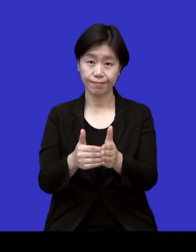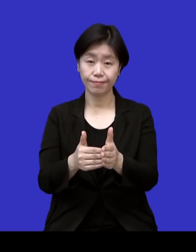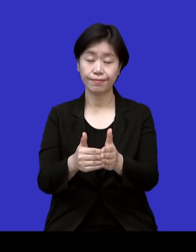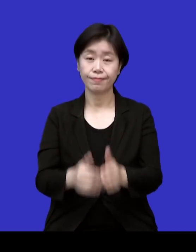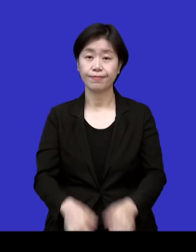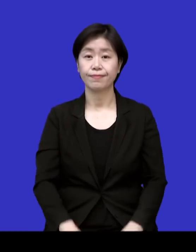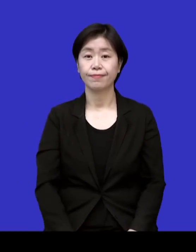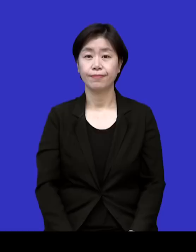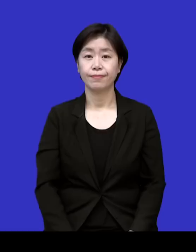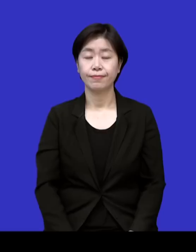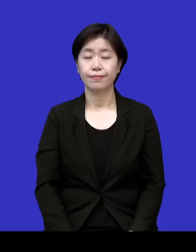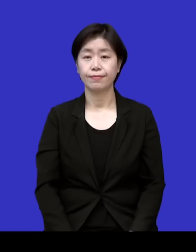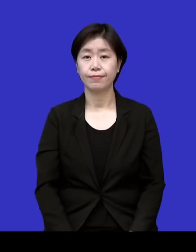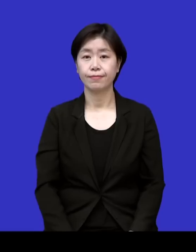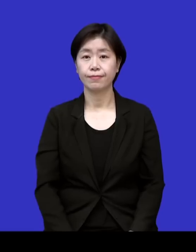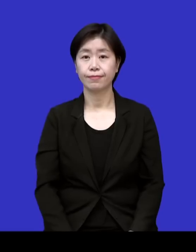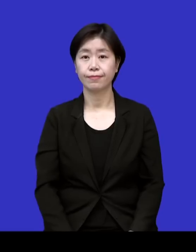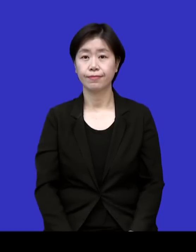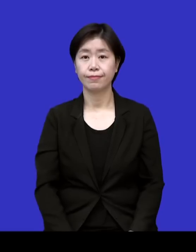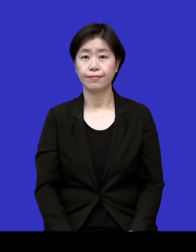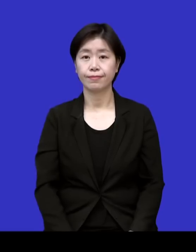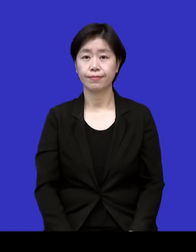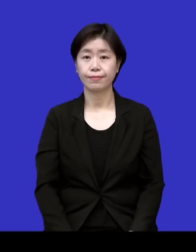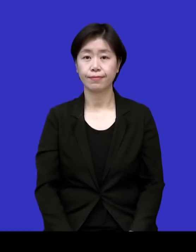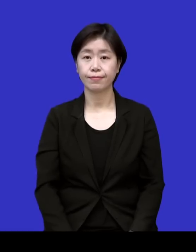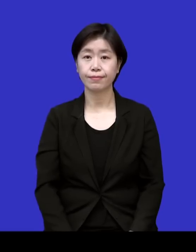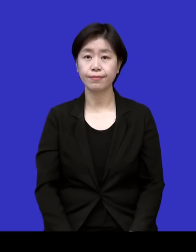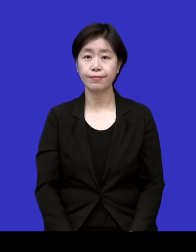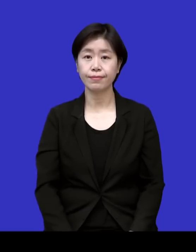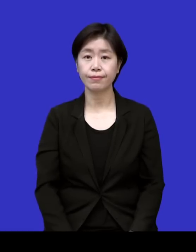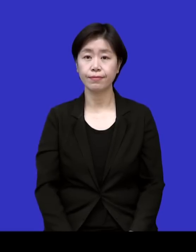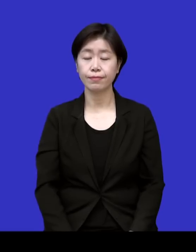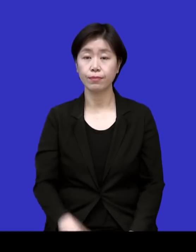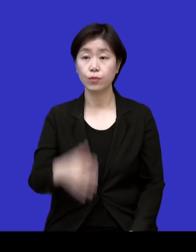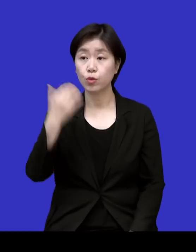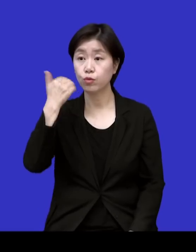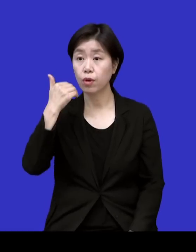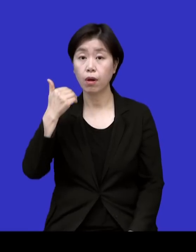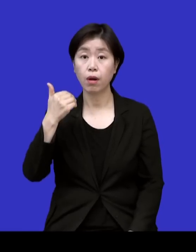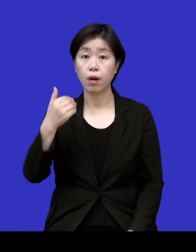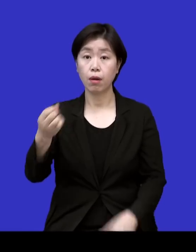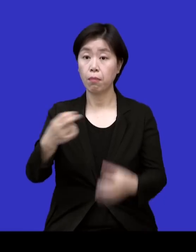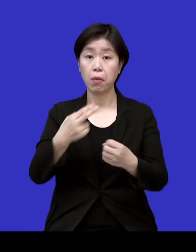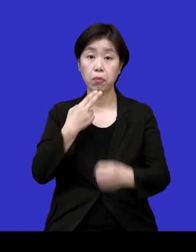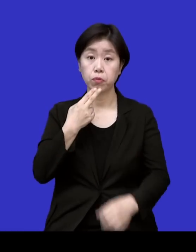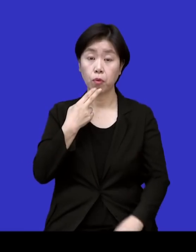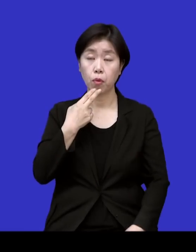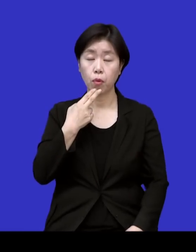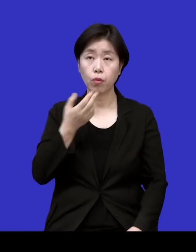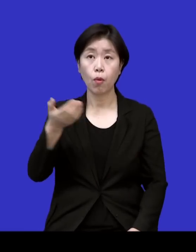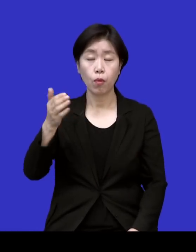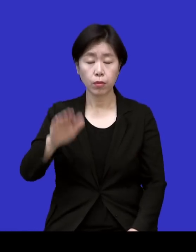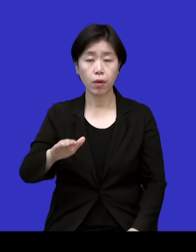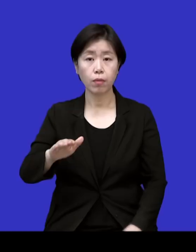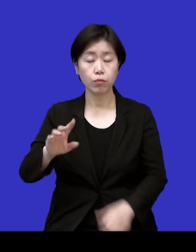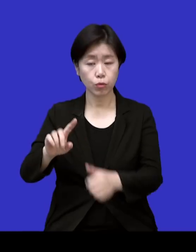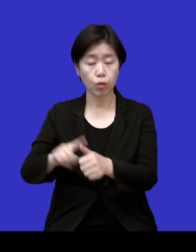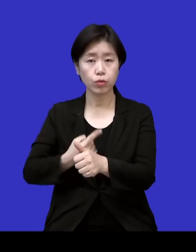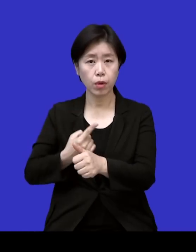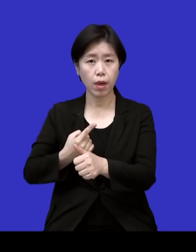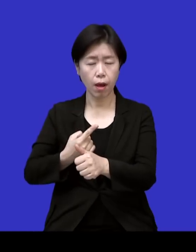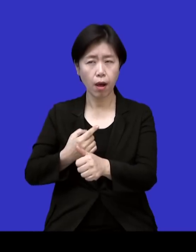그게 이제 하나님이 그렇게 말씀하신다는 거 누구도 저한테 얘기한 적이 없으니까 근데 저는 이제 너무 마음에 믿어지고